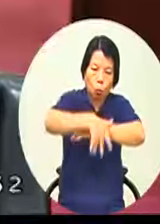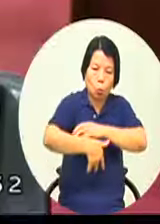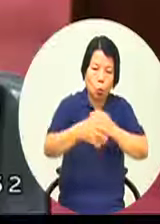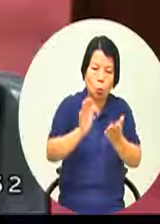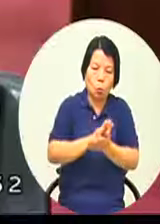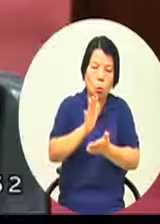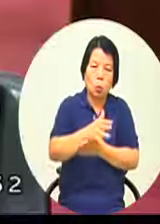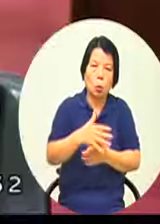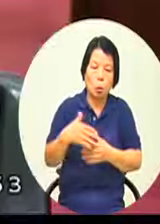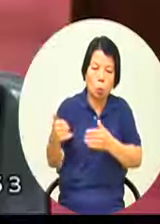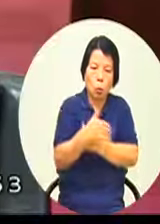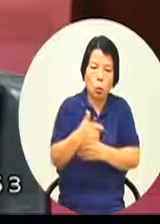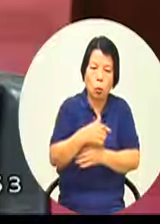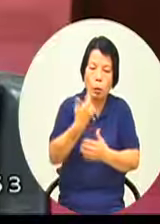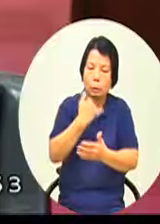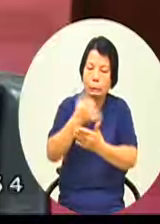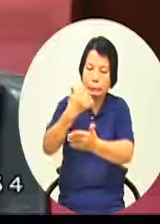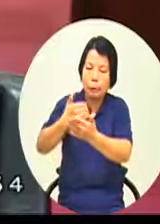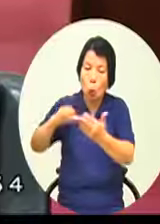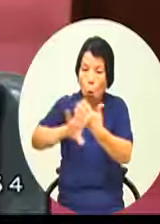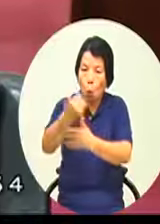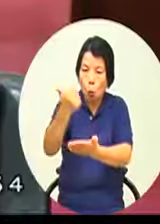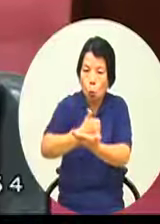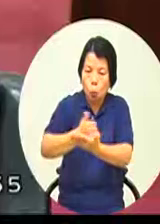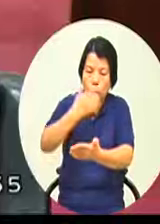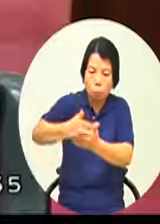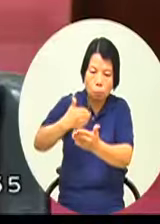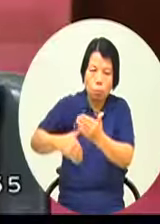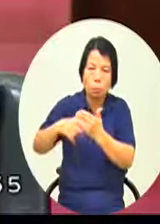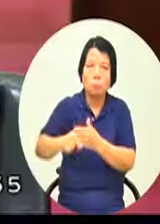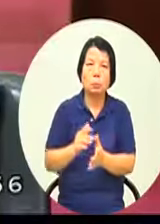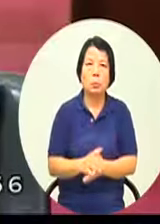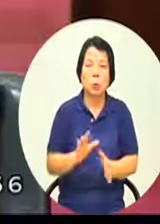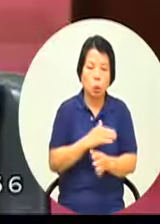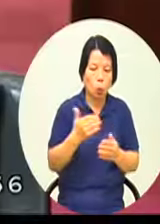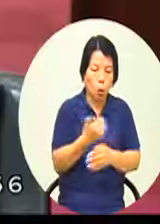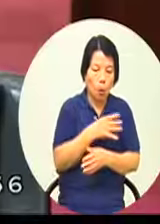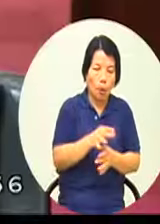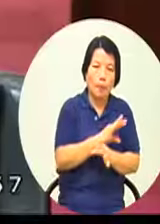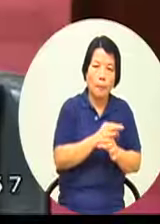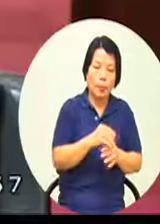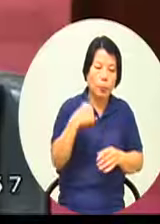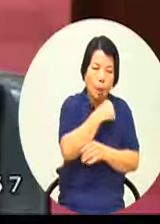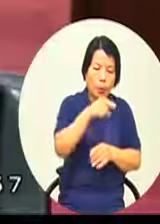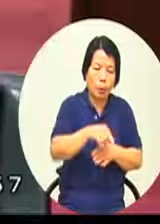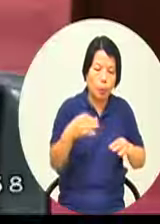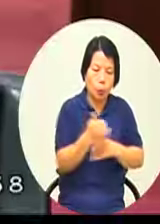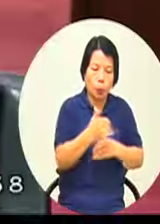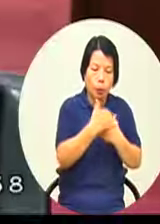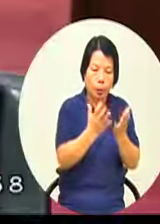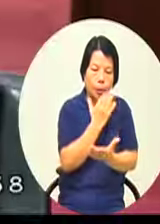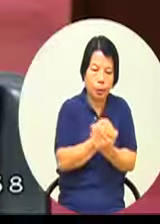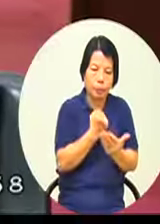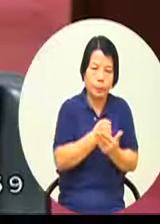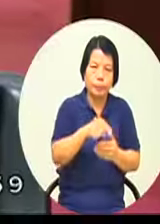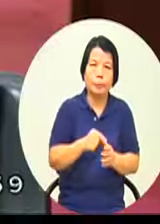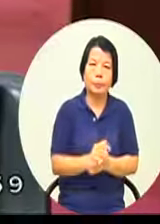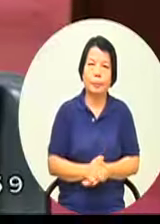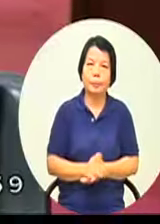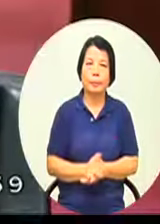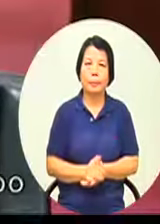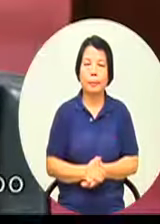外来种会当减少伊，和咱本地一个鱼仔点点生存。好，请 好，简经理简单